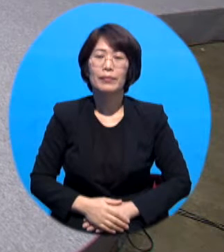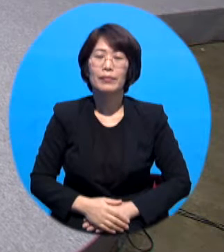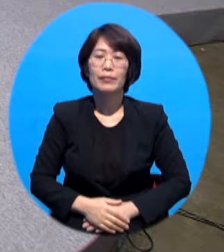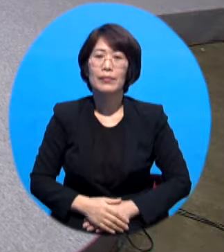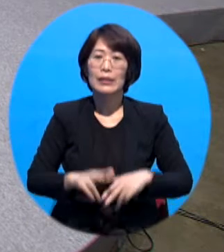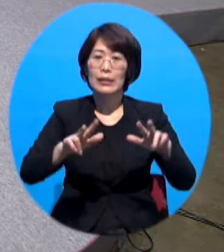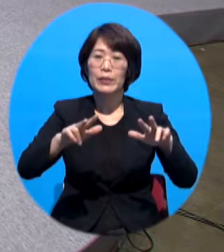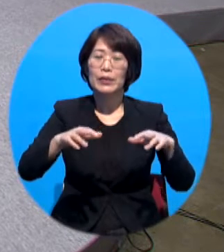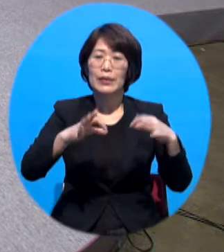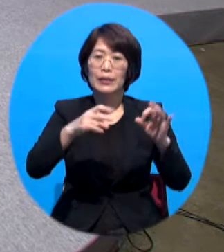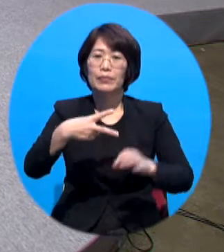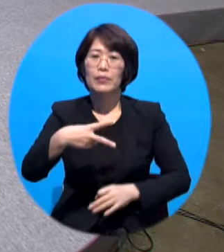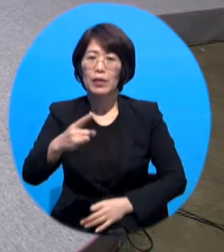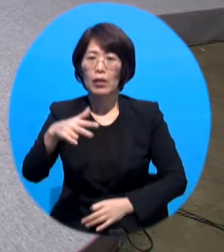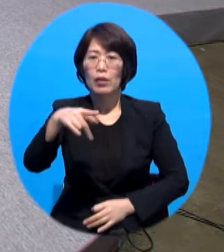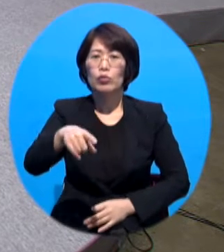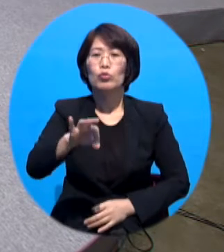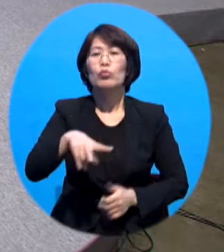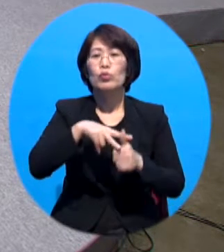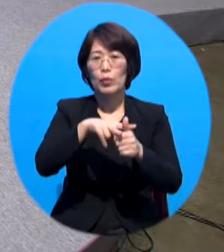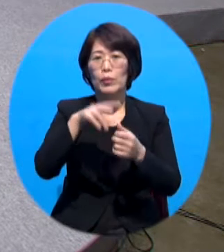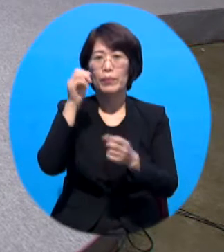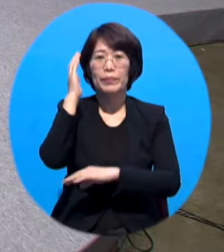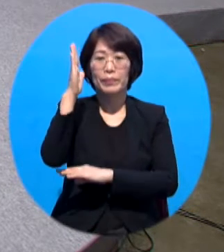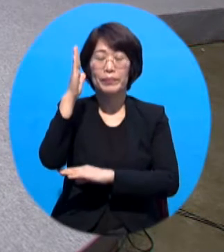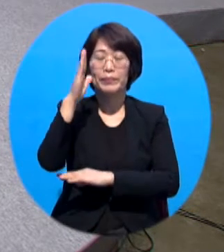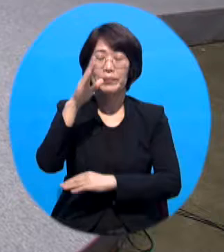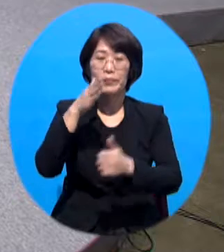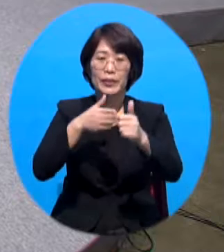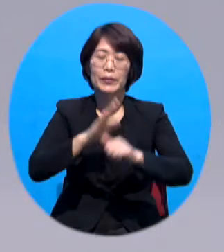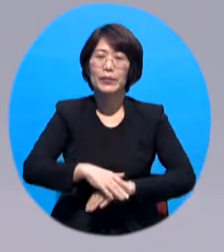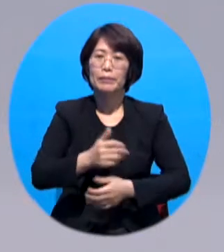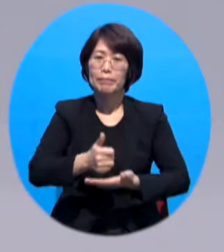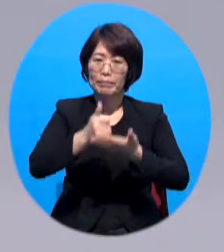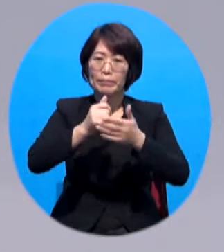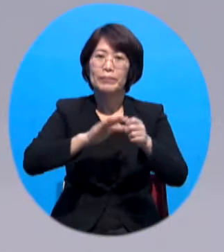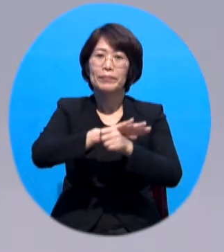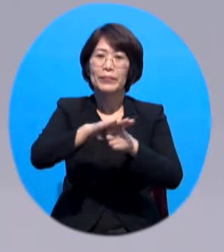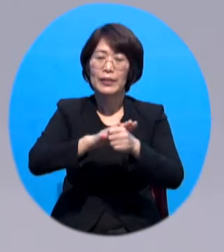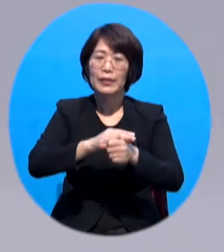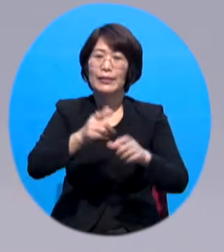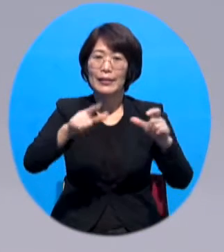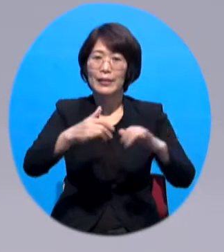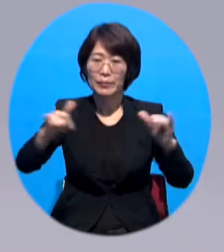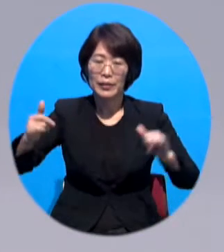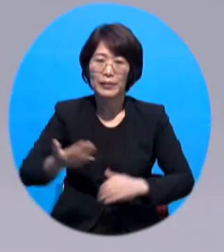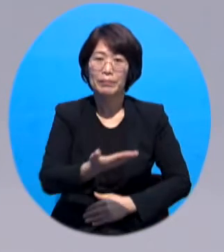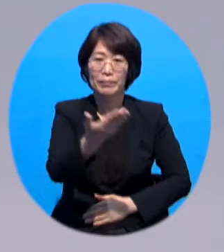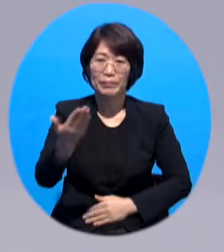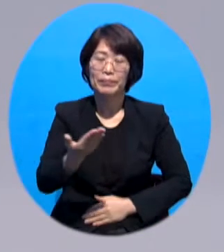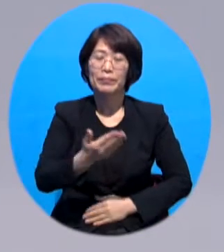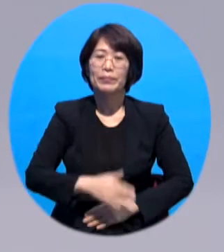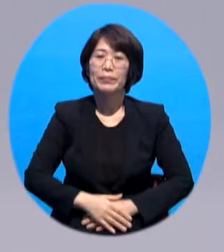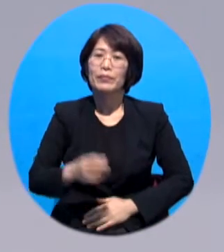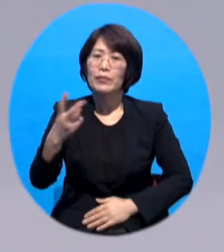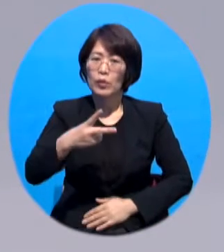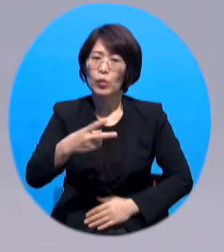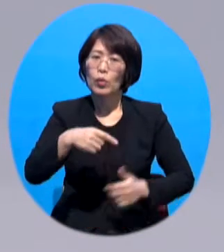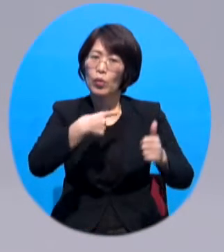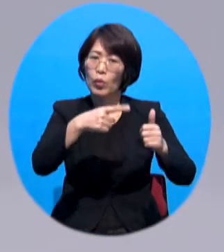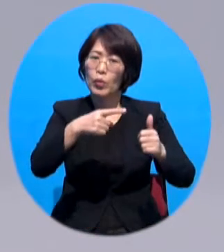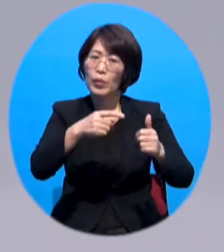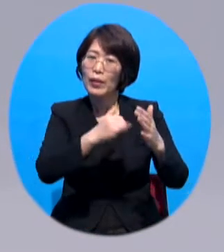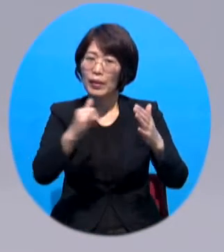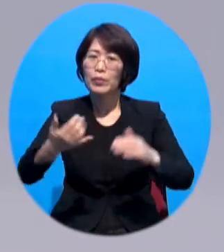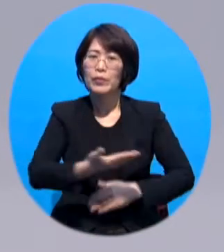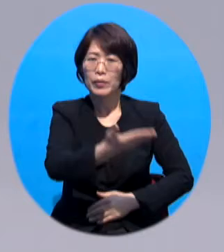4 이번에는 김대중 후보 답변해 주십시오 1 분입니다 존경하고 사랑하는 도민 여러분 그리고 교육가족 여러분